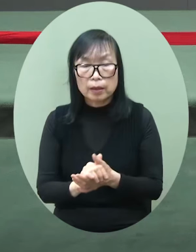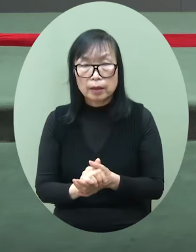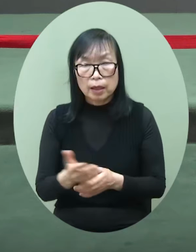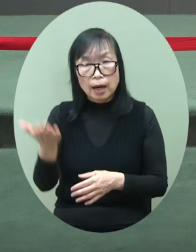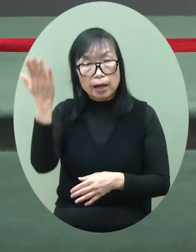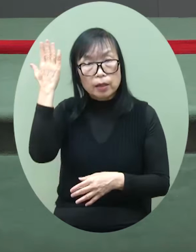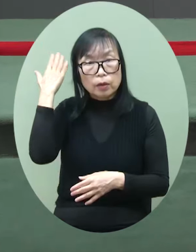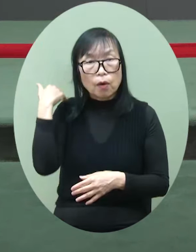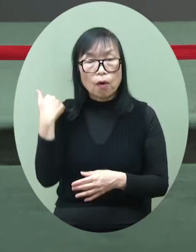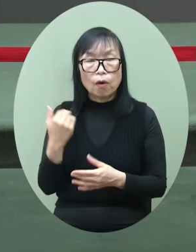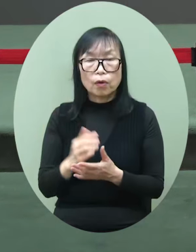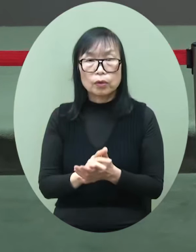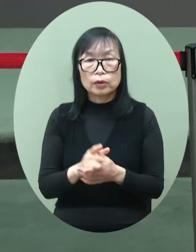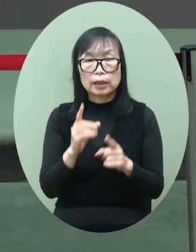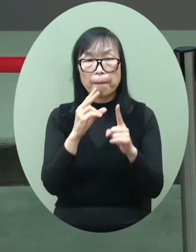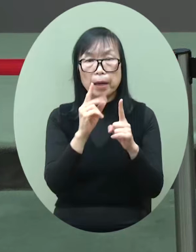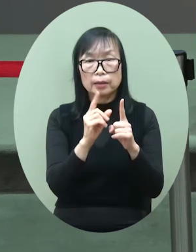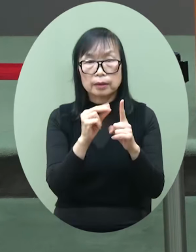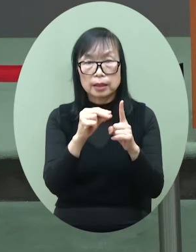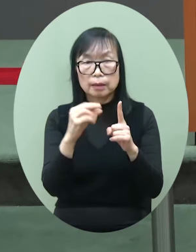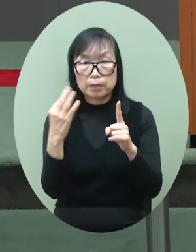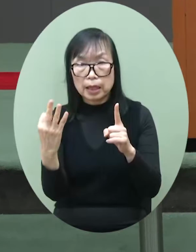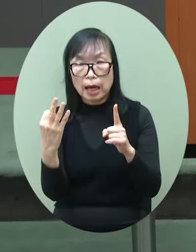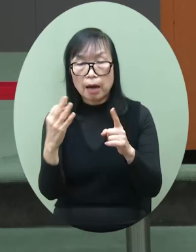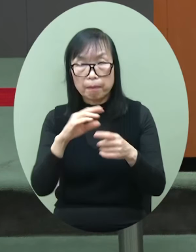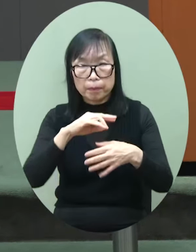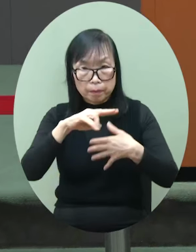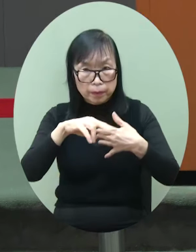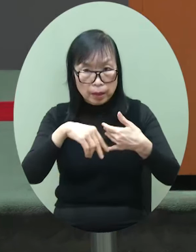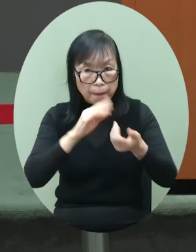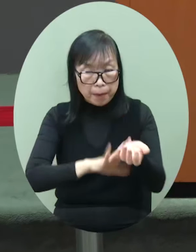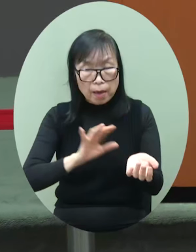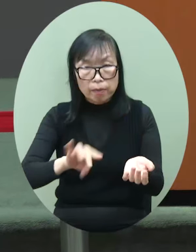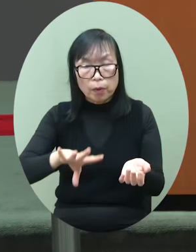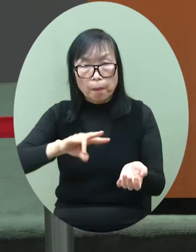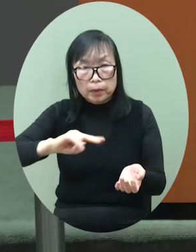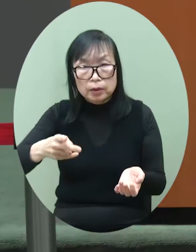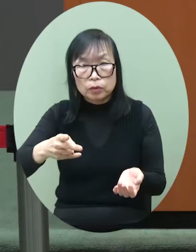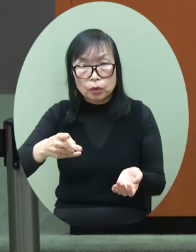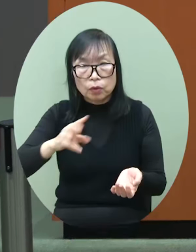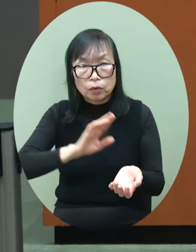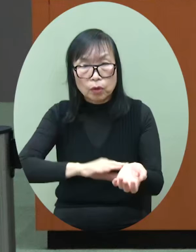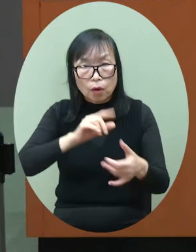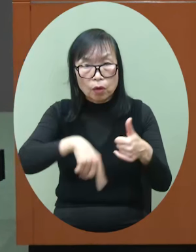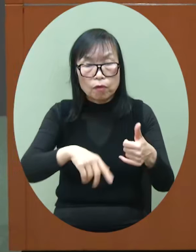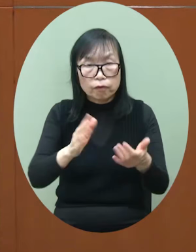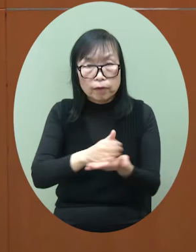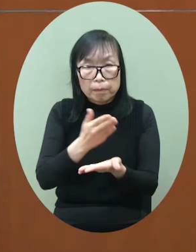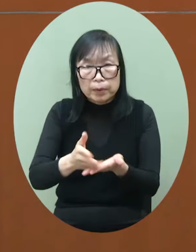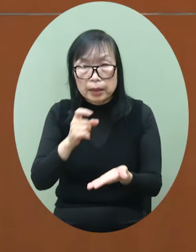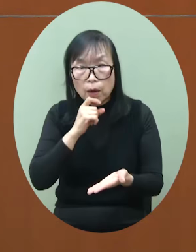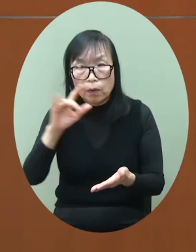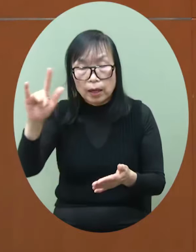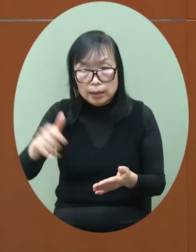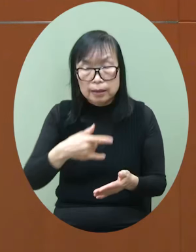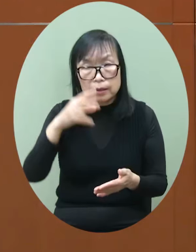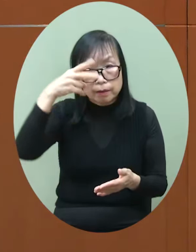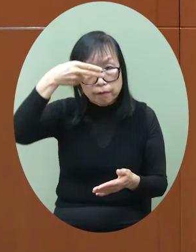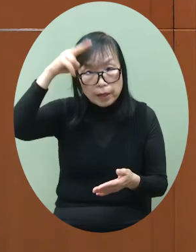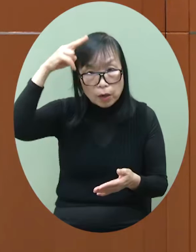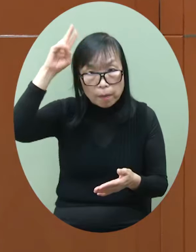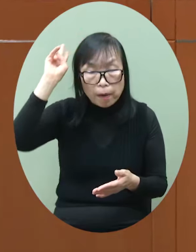過去統計的173宗檢測了變種病毒的個案分別有多少宗是來自菲律賓